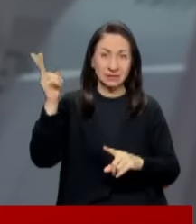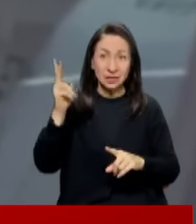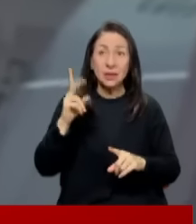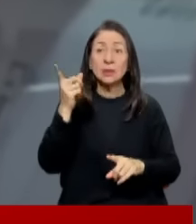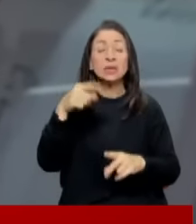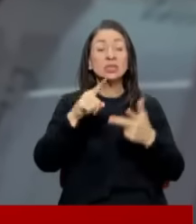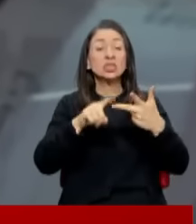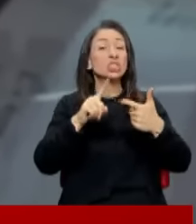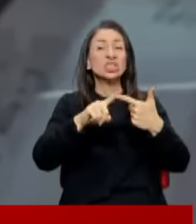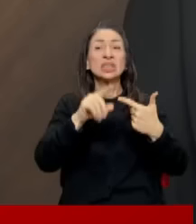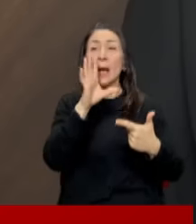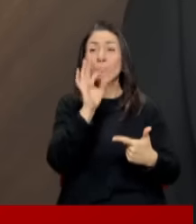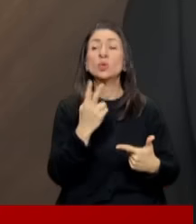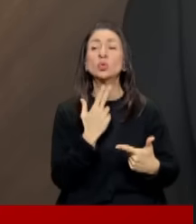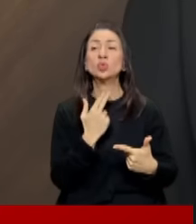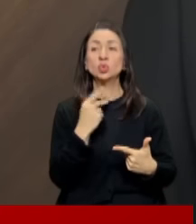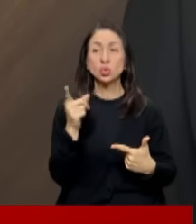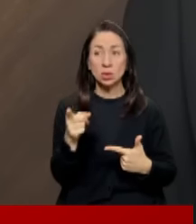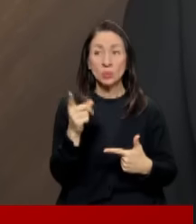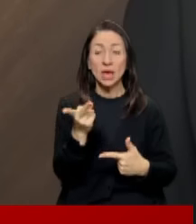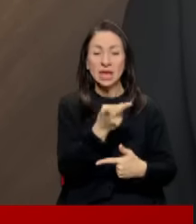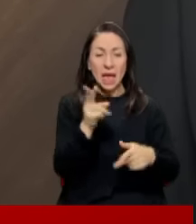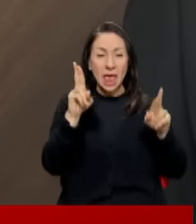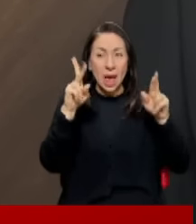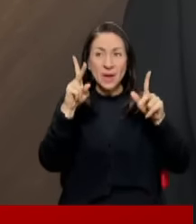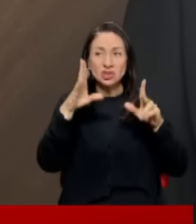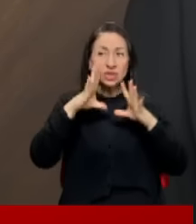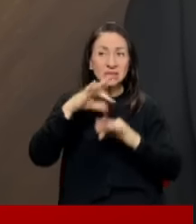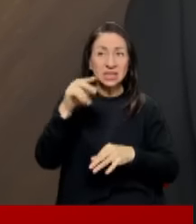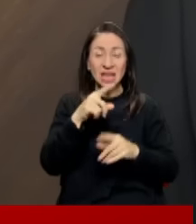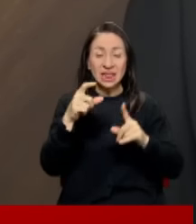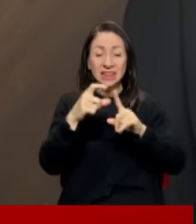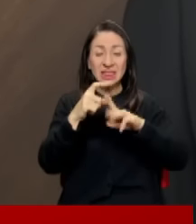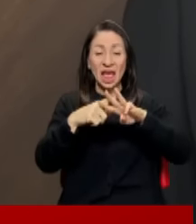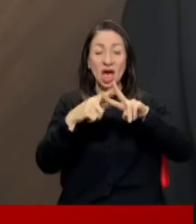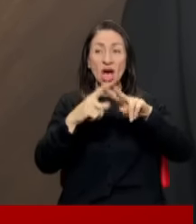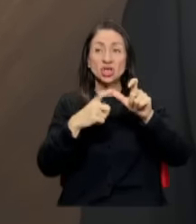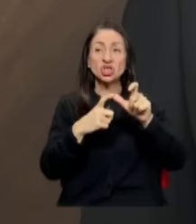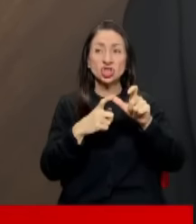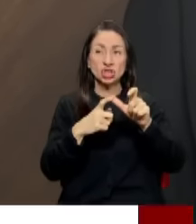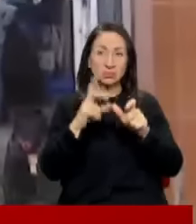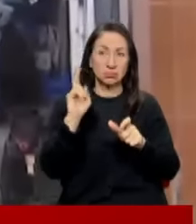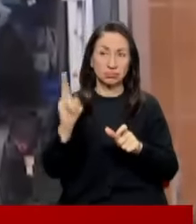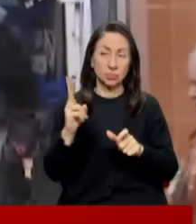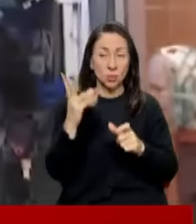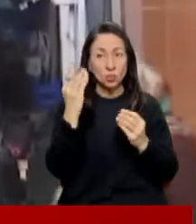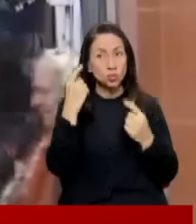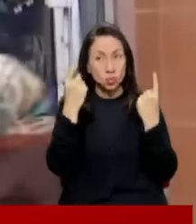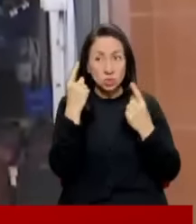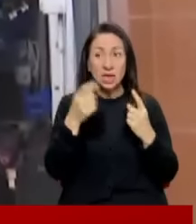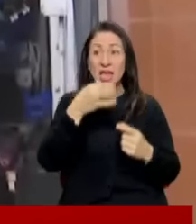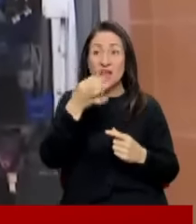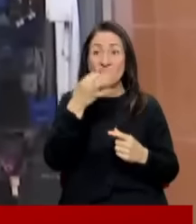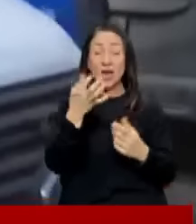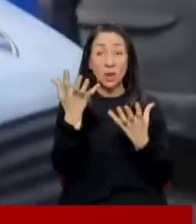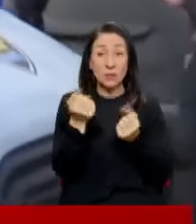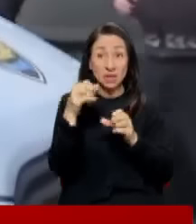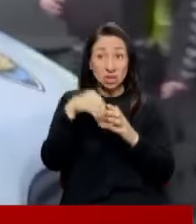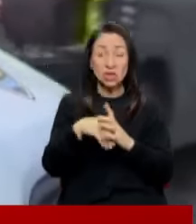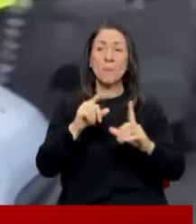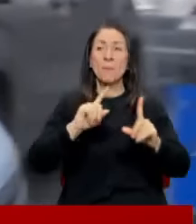de Rus olduğu belirtildi. Bu iki yabancı uyruklu DAEŞ'li olduklarını değerlendiriyoruz. Zanlılar ifadeleri alınmak